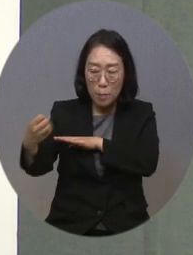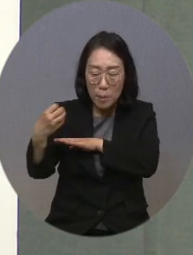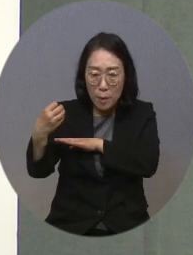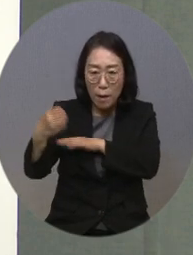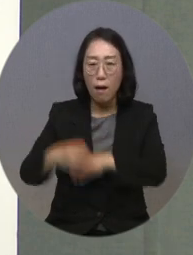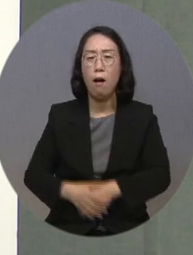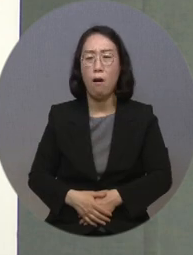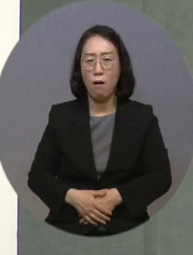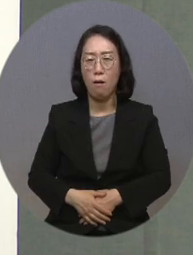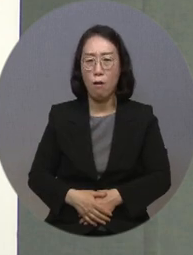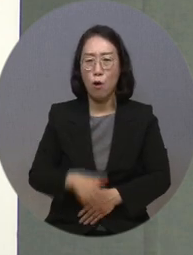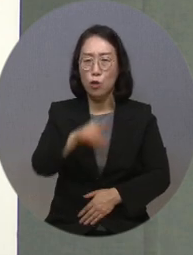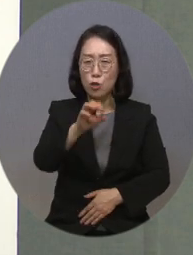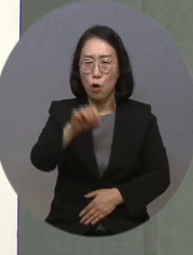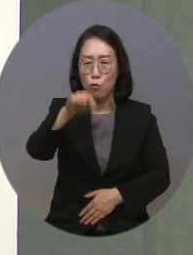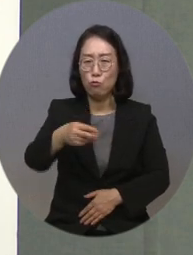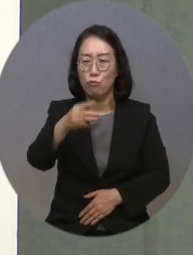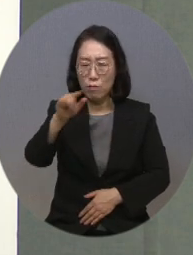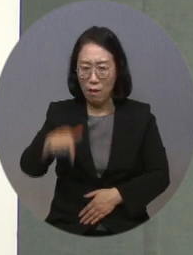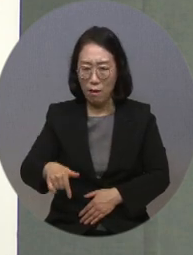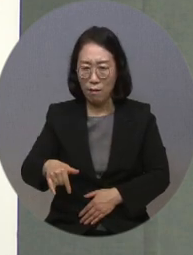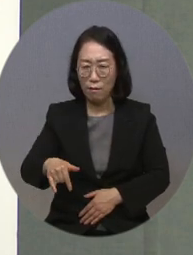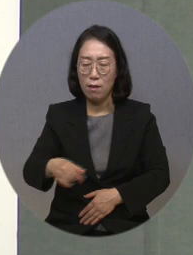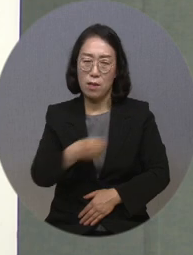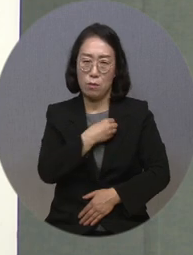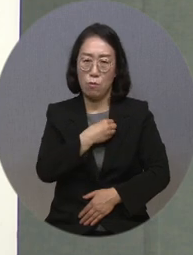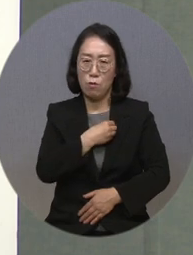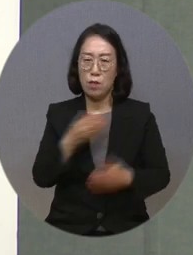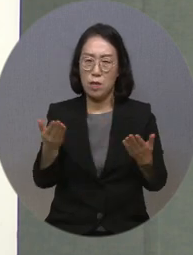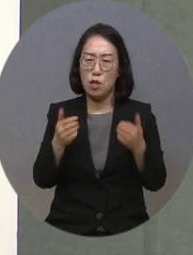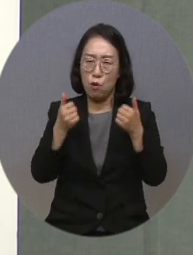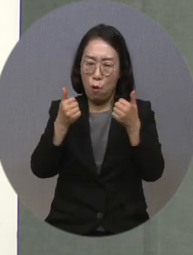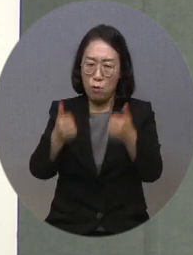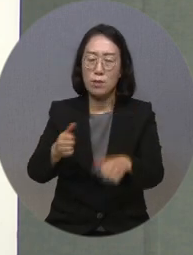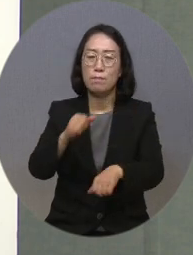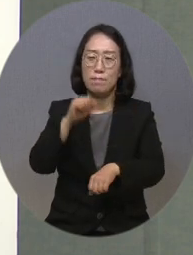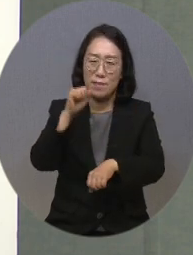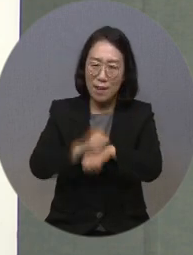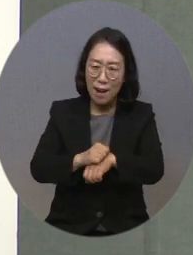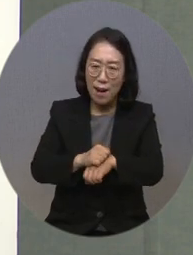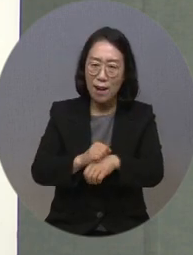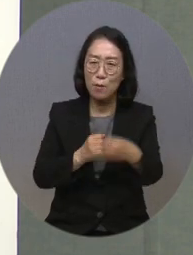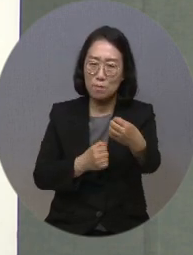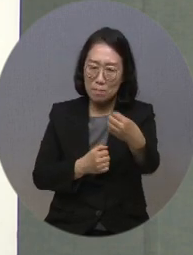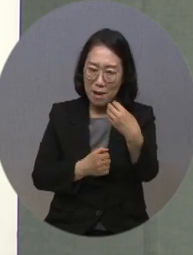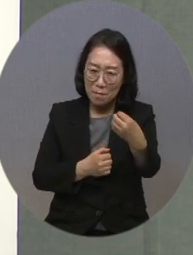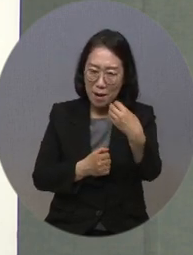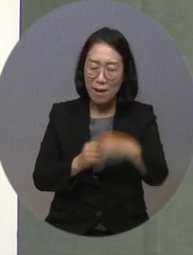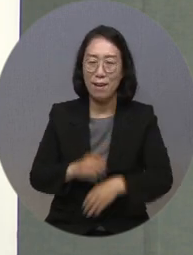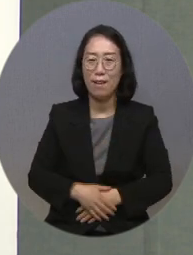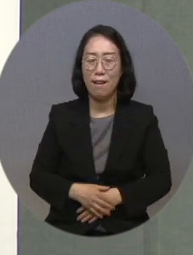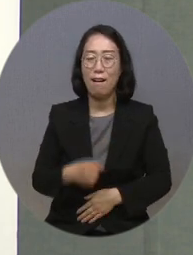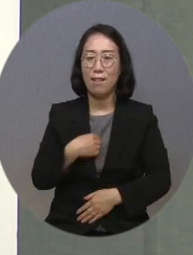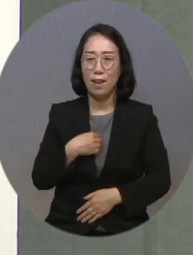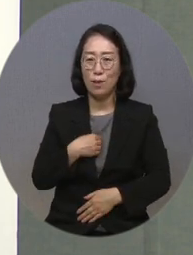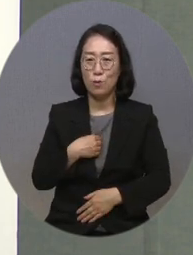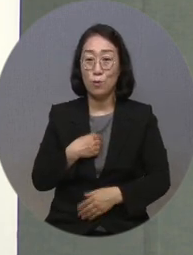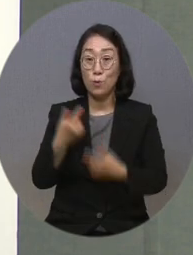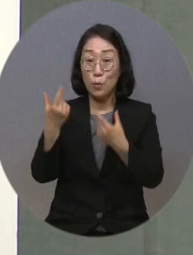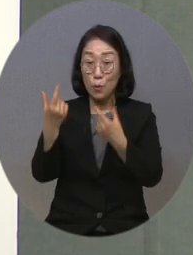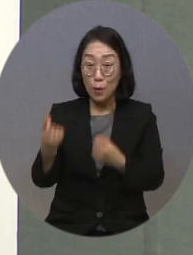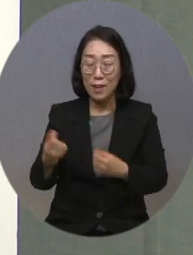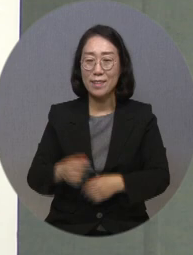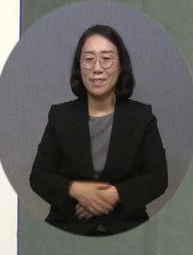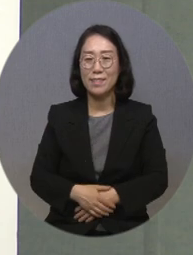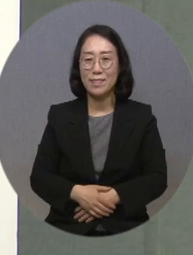아주 일을 엄청 잘하신다고 얘기를 해서 아 그렇구나 저도 같은 종씨